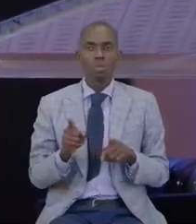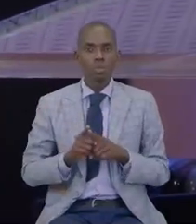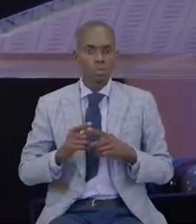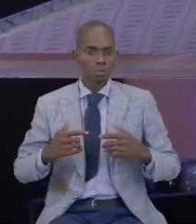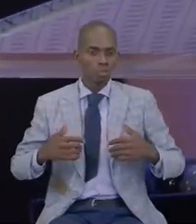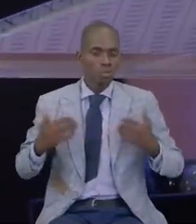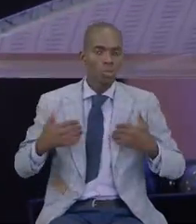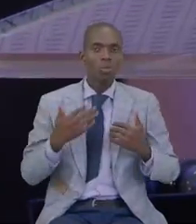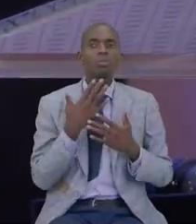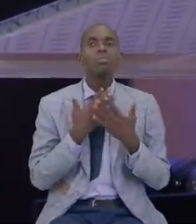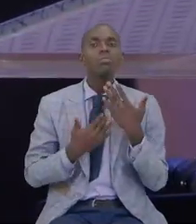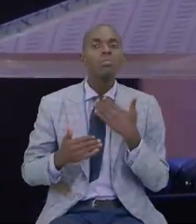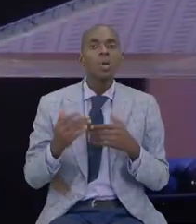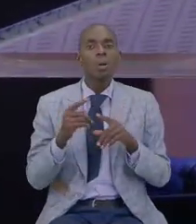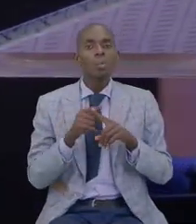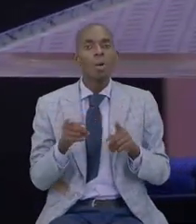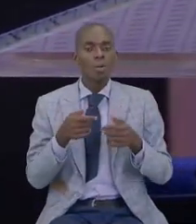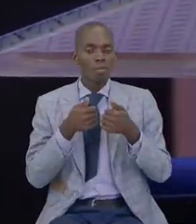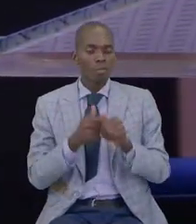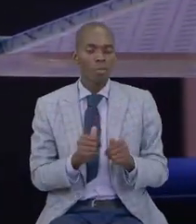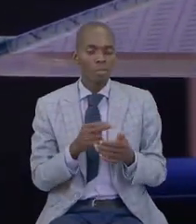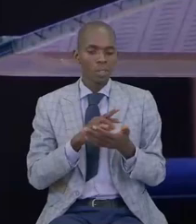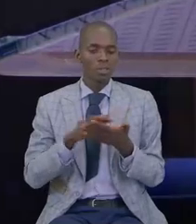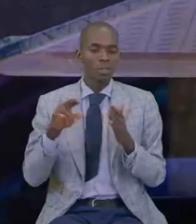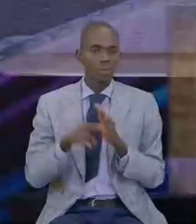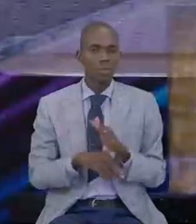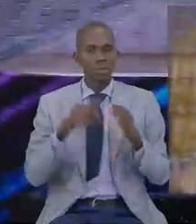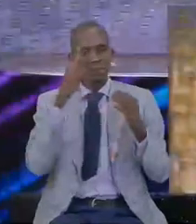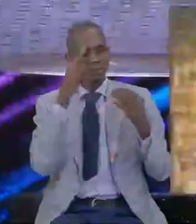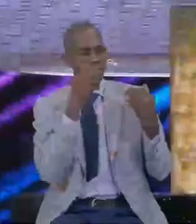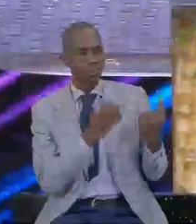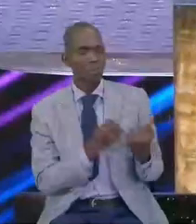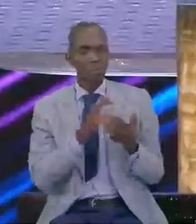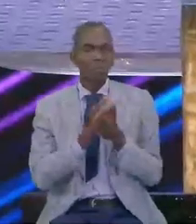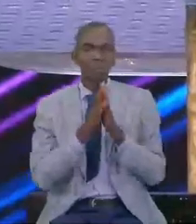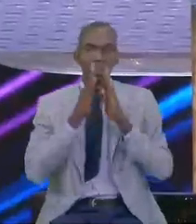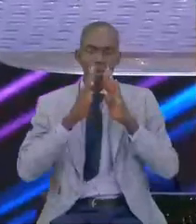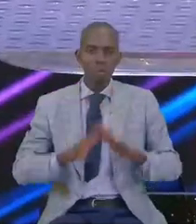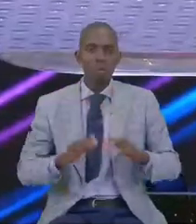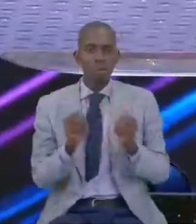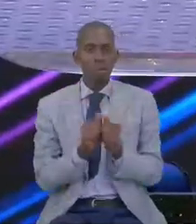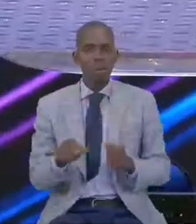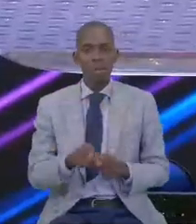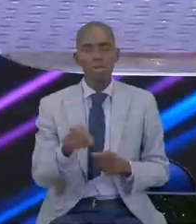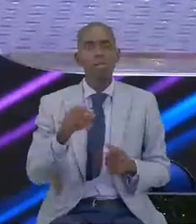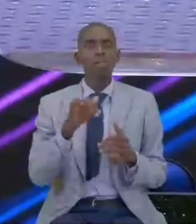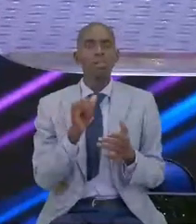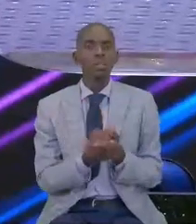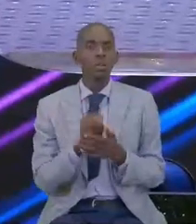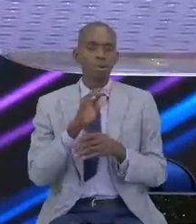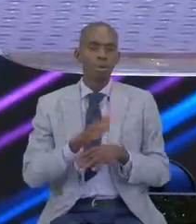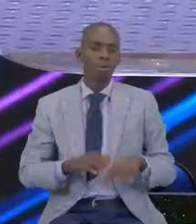Fuis les passions de la jeunesse et recherche la justice, la foi, la charité, la paix avec ceux qui invoquent le